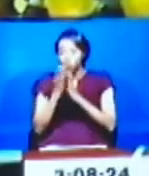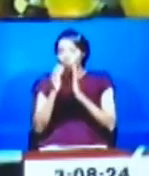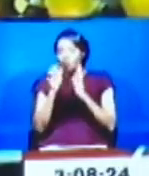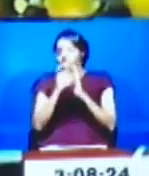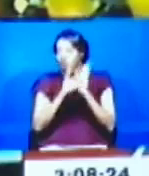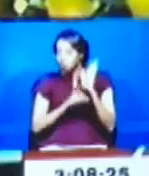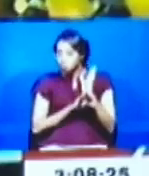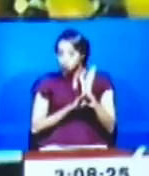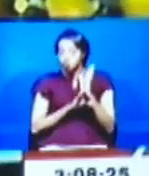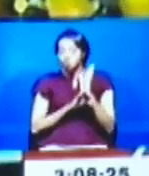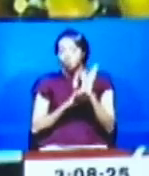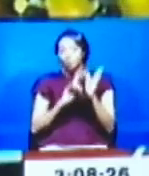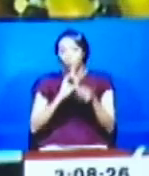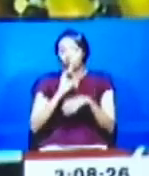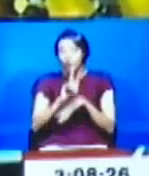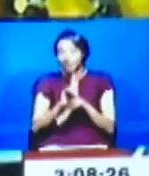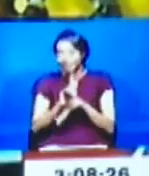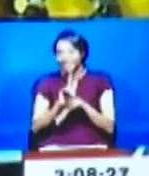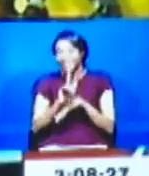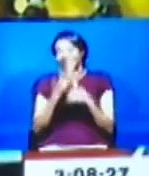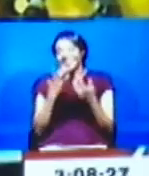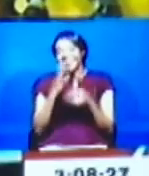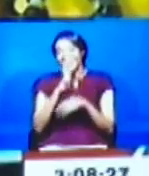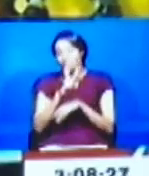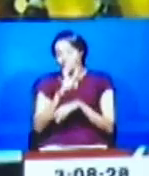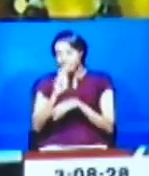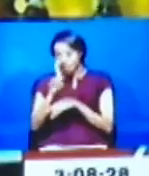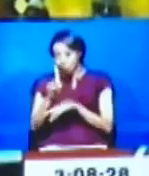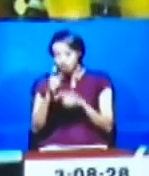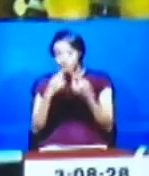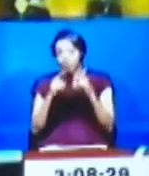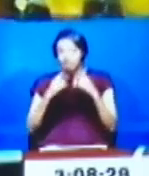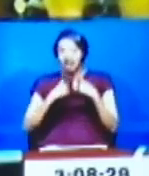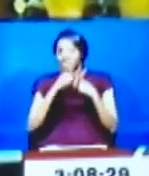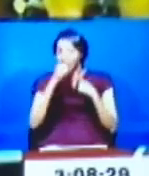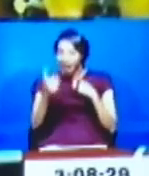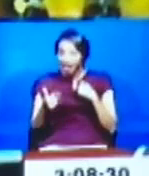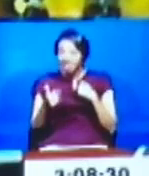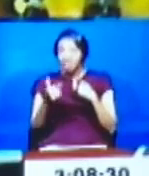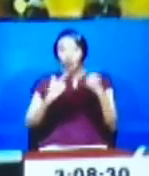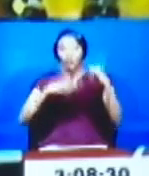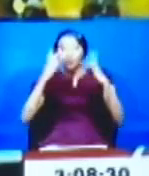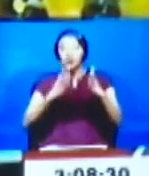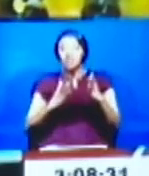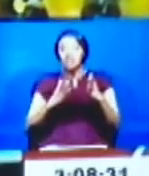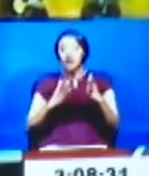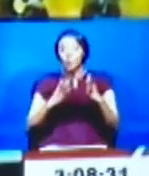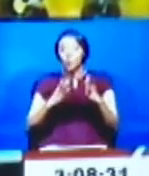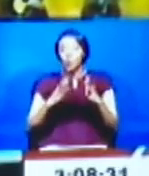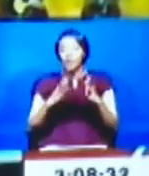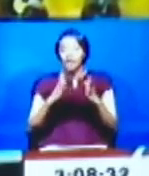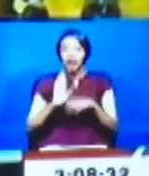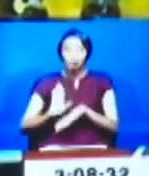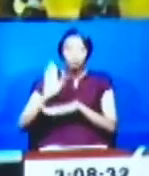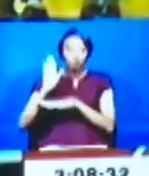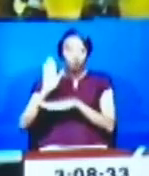bw'otunuulira olukuŋŋaana olwo lwali lwa mukaaga bw'otunuulira olukuŋŋaana olwo oba wadde weetegereza body languages z'abantu abo emibiri engeri gye